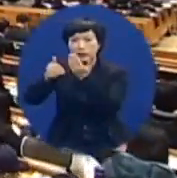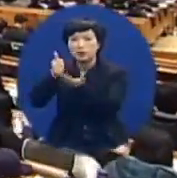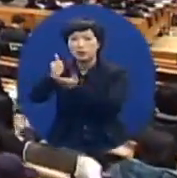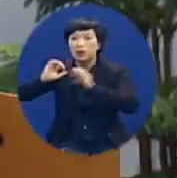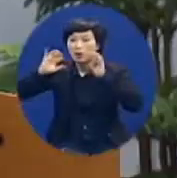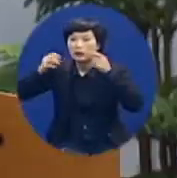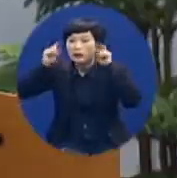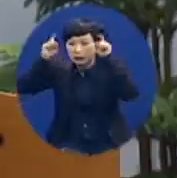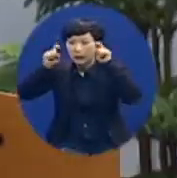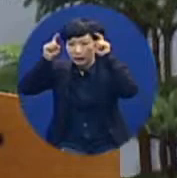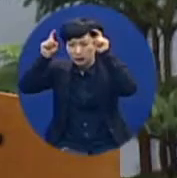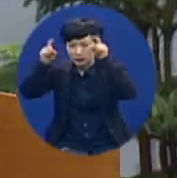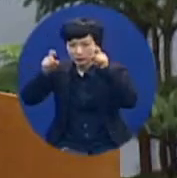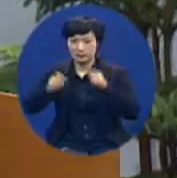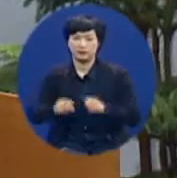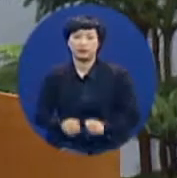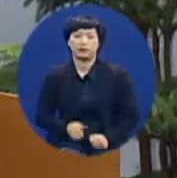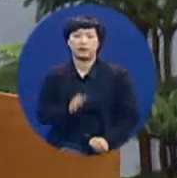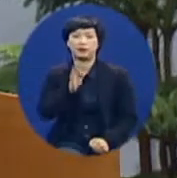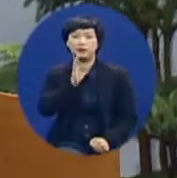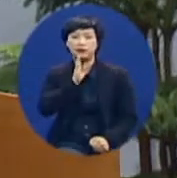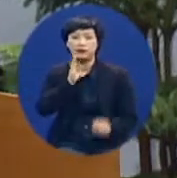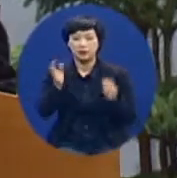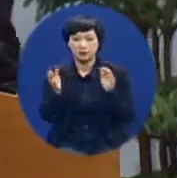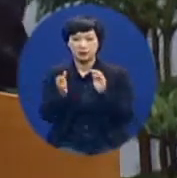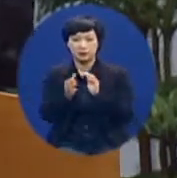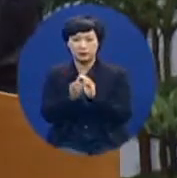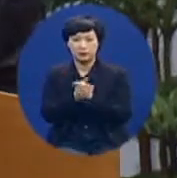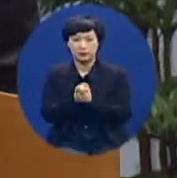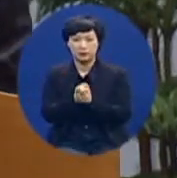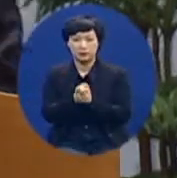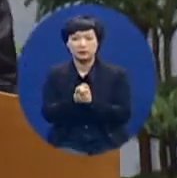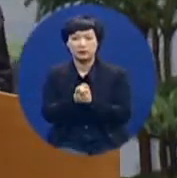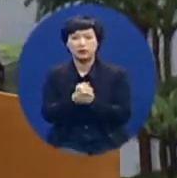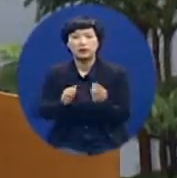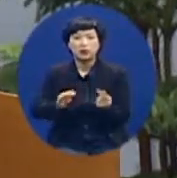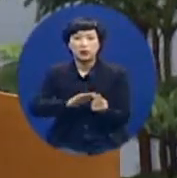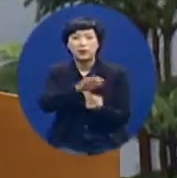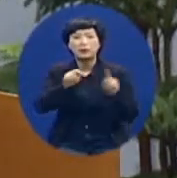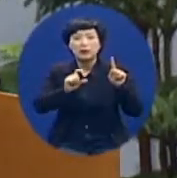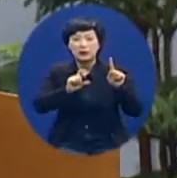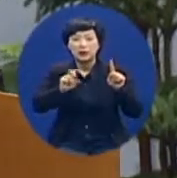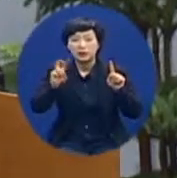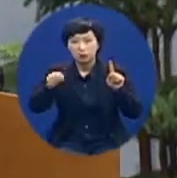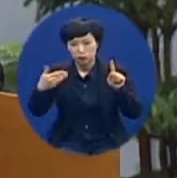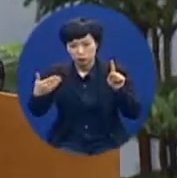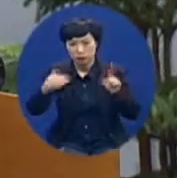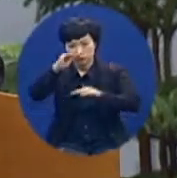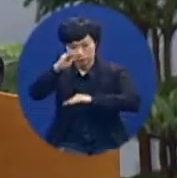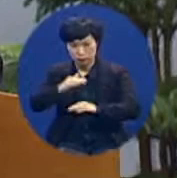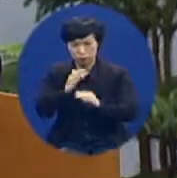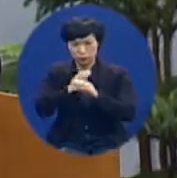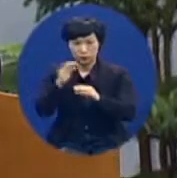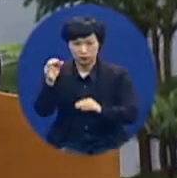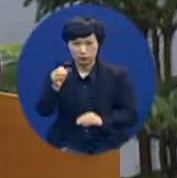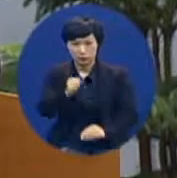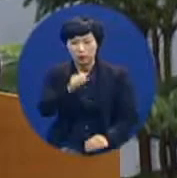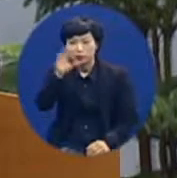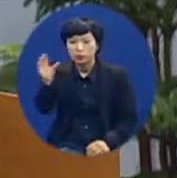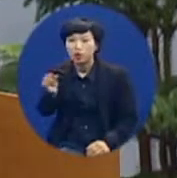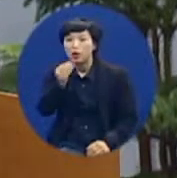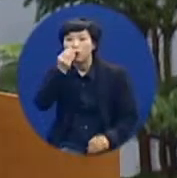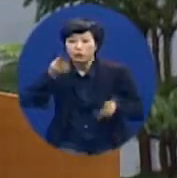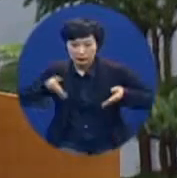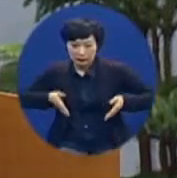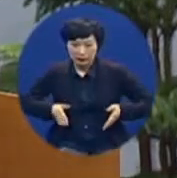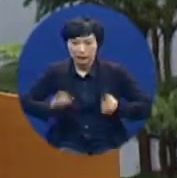아멘 요한복음 1장 29절의 본문의 말씀을 중심으로 성탄의